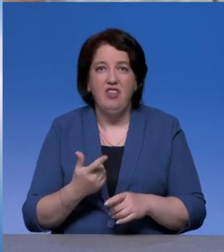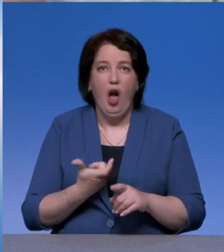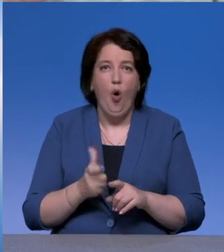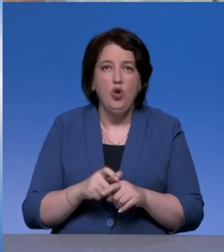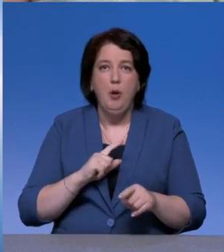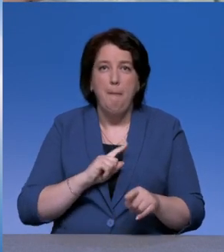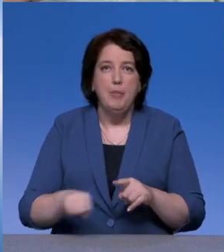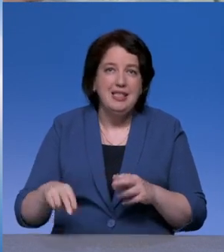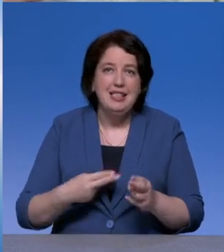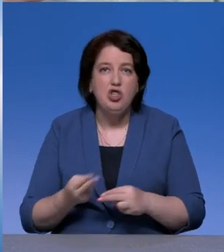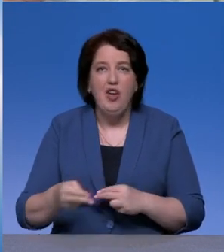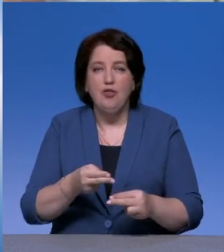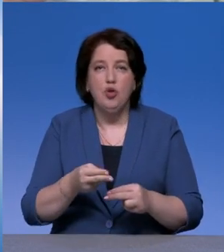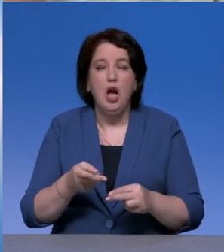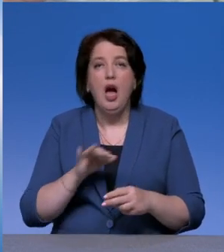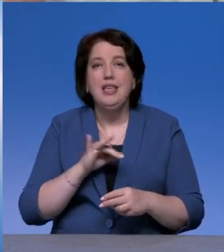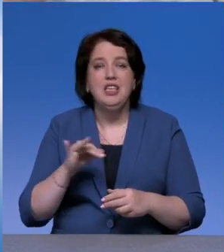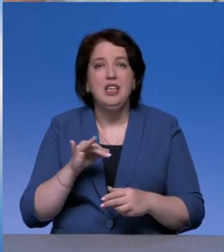и, конечно же,